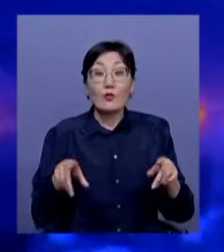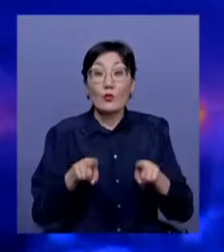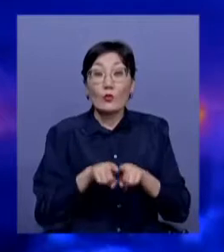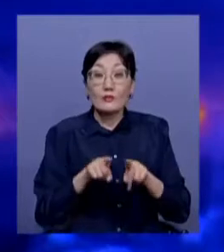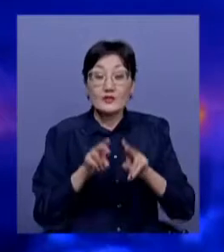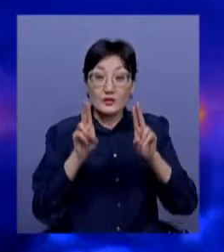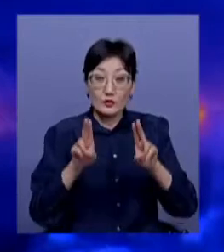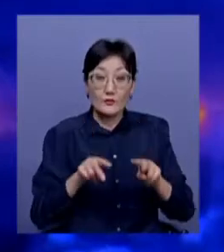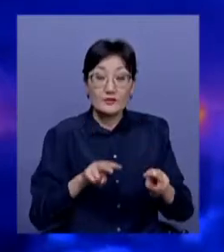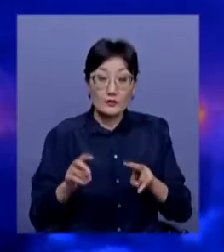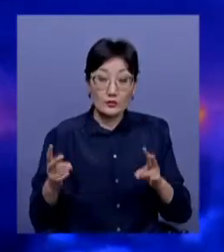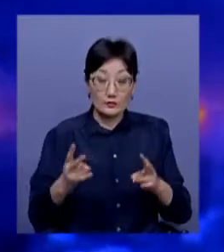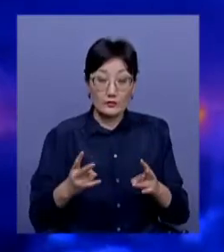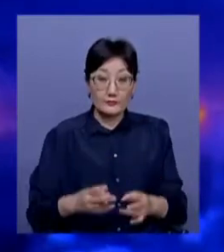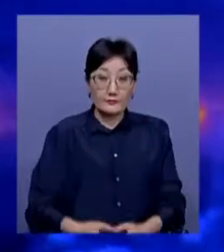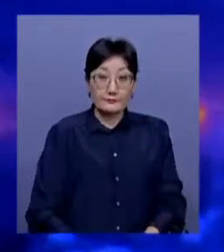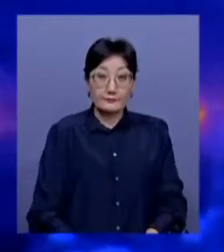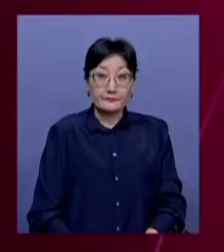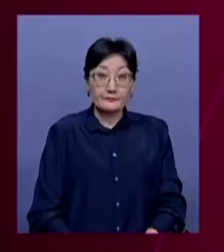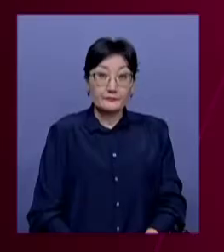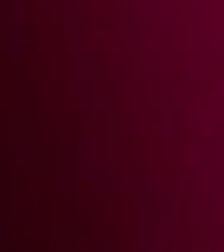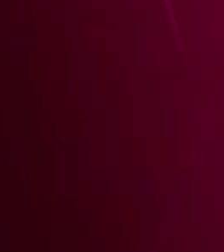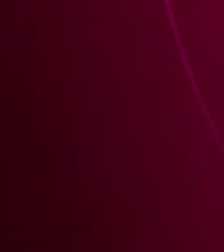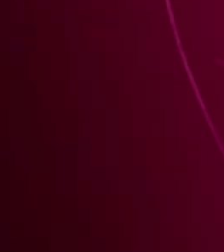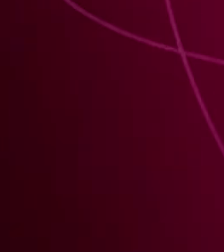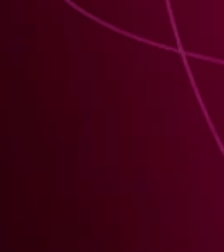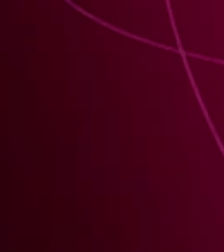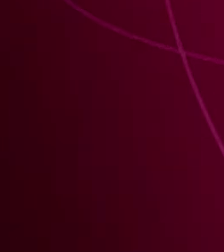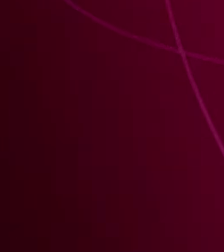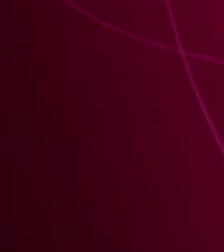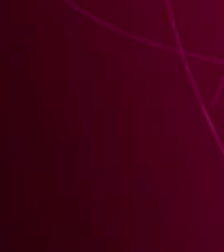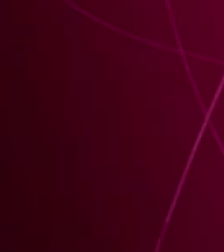ережелерді барынша сақтайық.